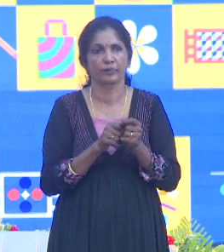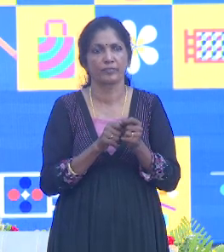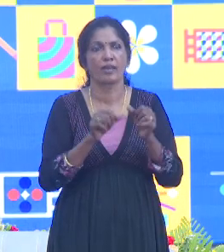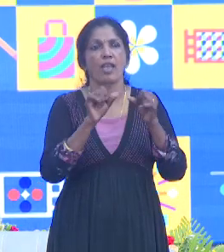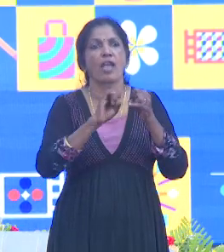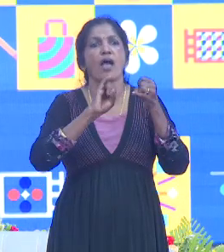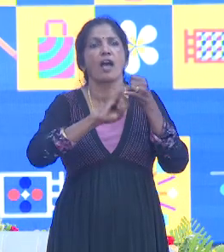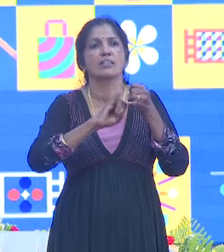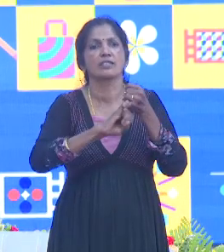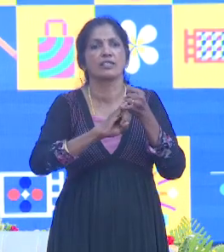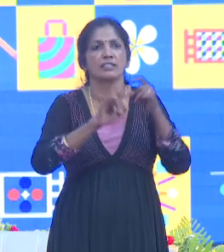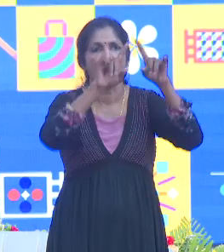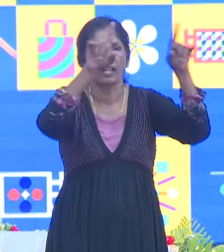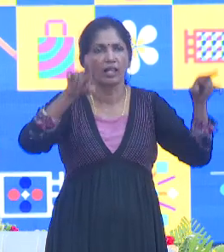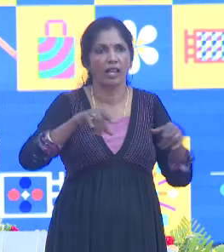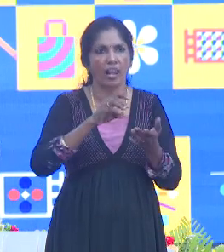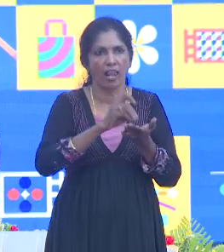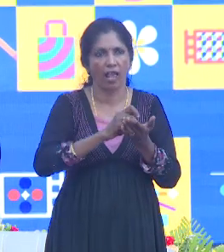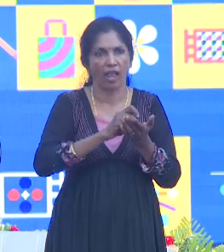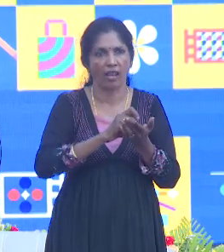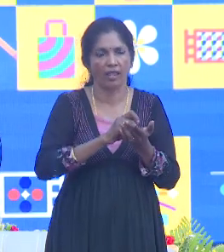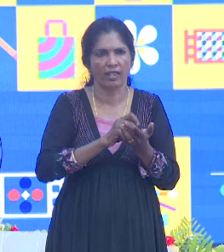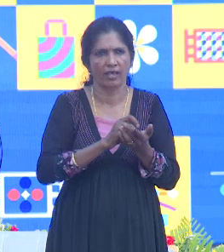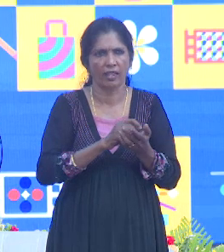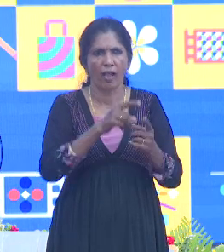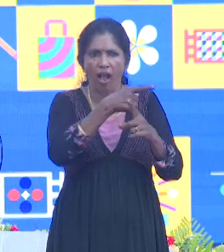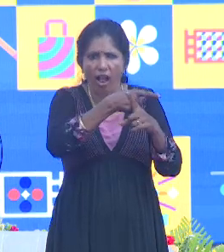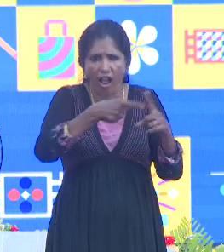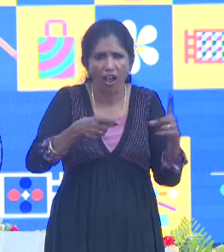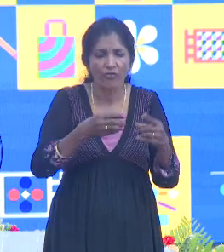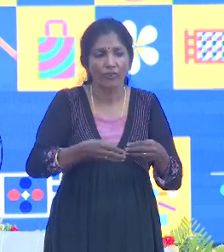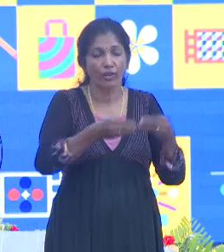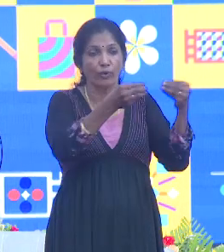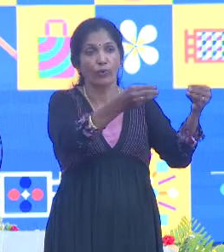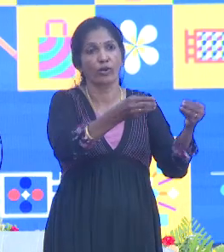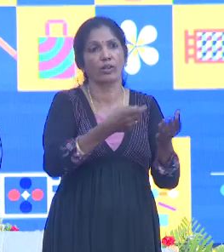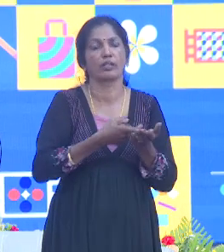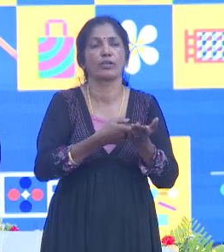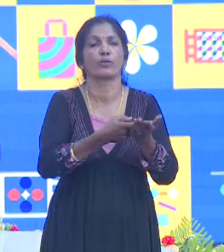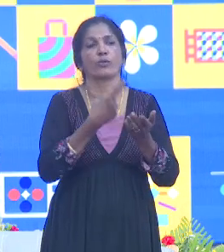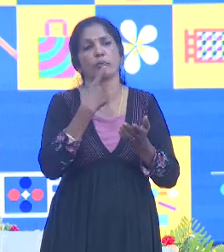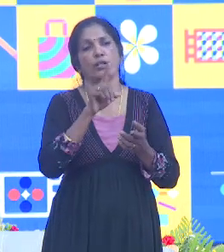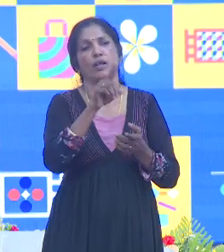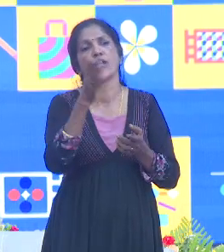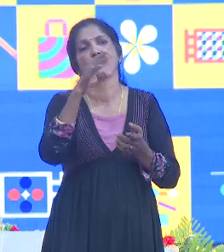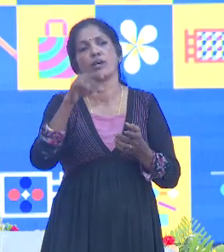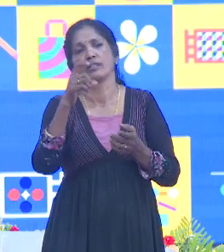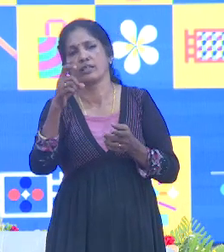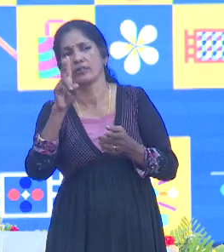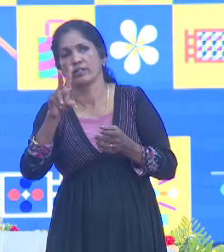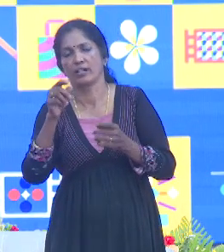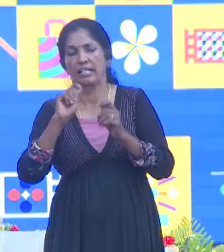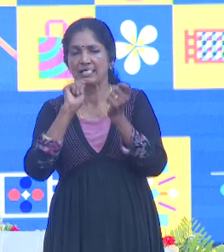അസൈൻ ചെയ്യാനുള്ള ഭൂമിയുടെ നേർ പകുതി അവർക്ക് കിട്ടത്തക്കവണ്ണം ആ നിയമം 72 ഭേദഗതി